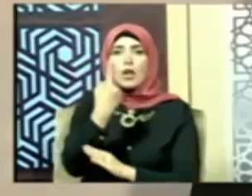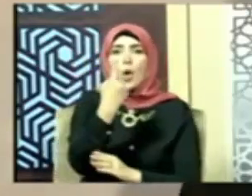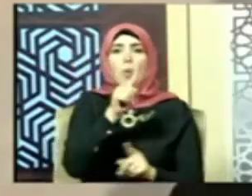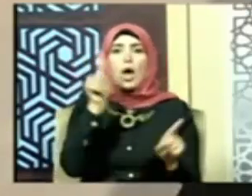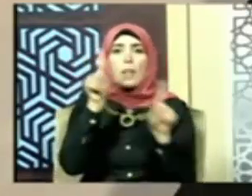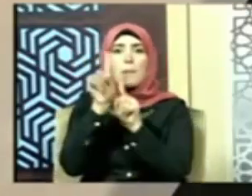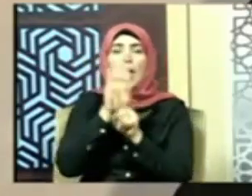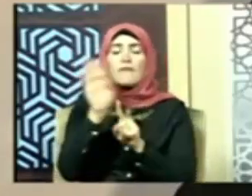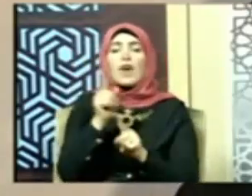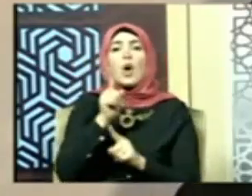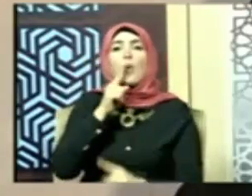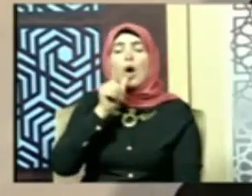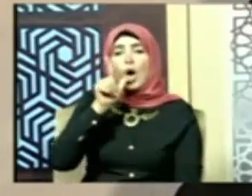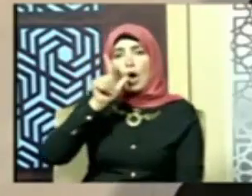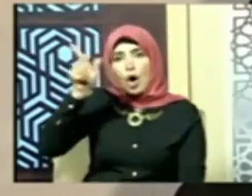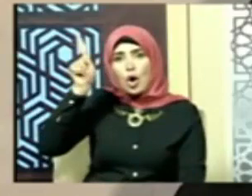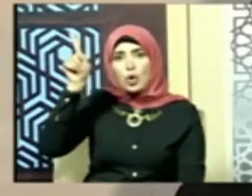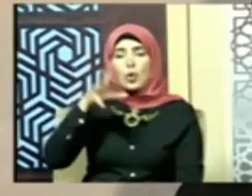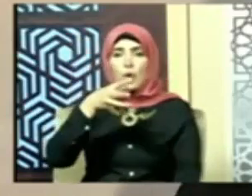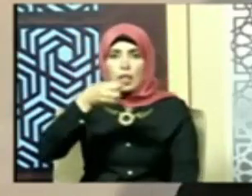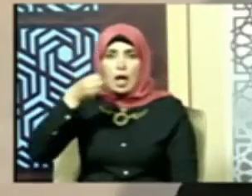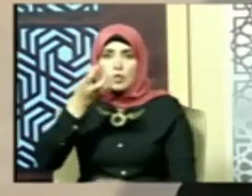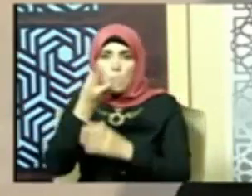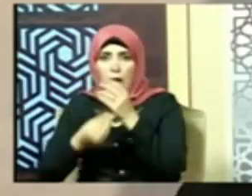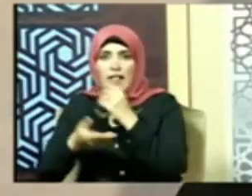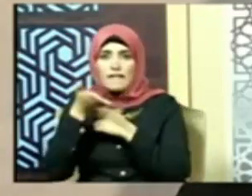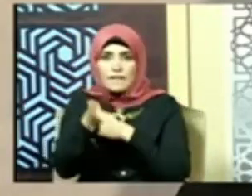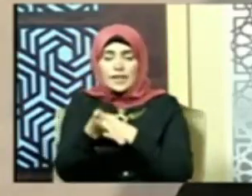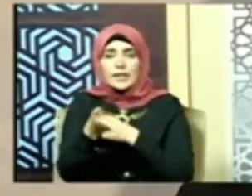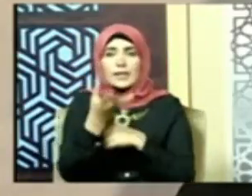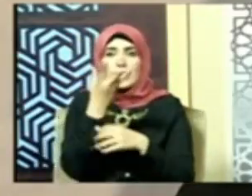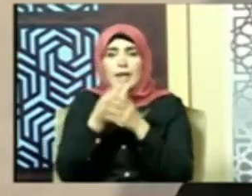وقالوا اتخذ الرحمن ولدا.